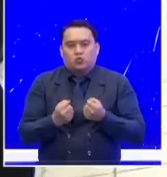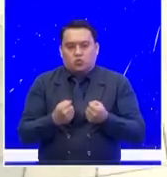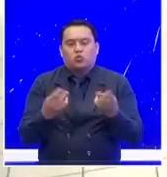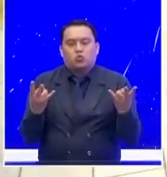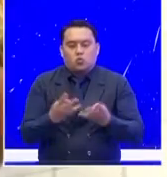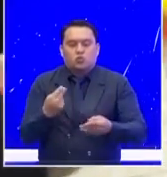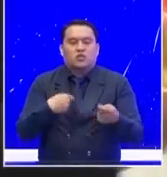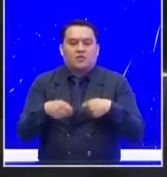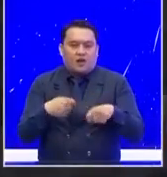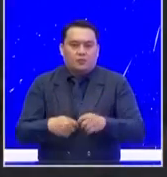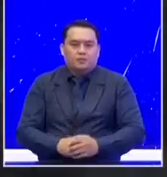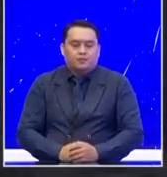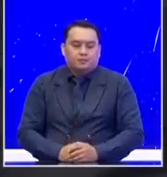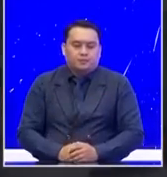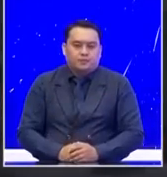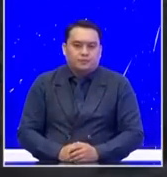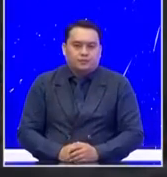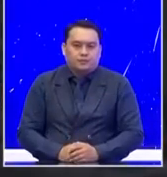приобрести все необходимое.